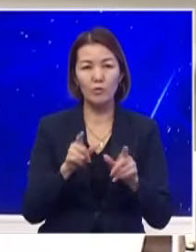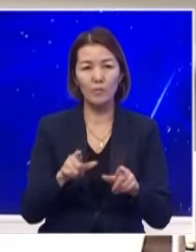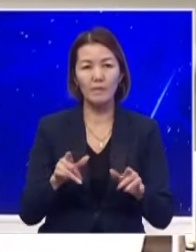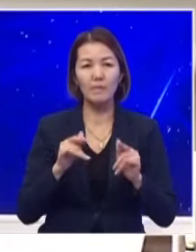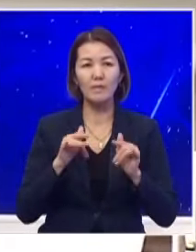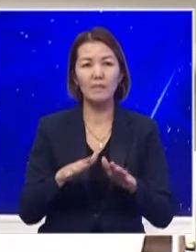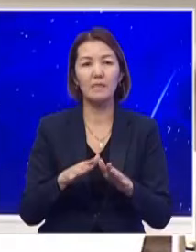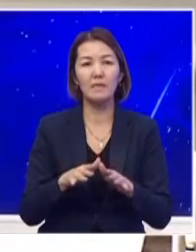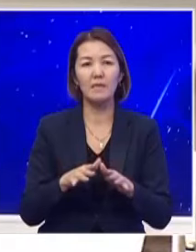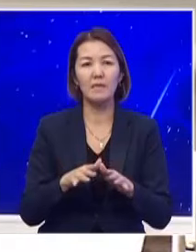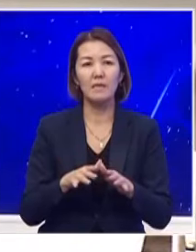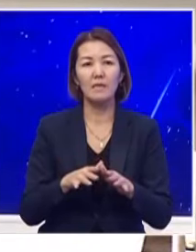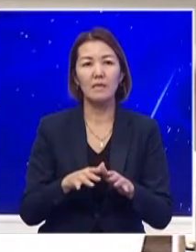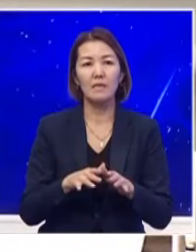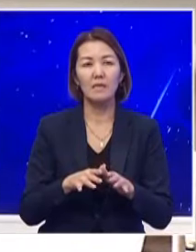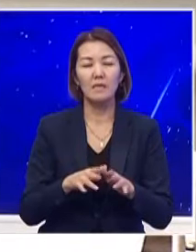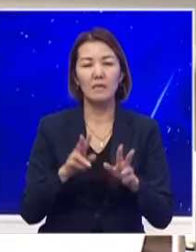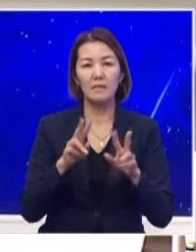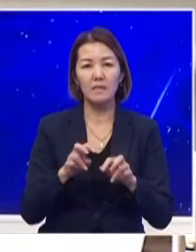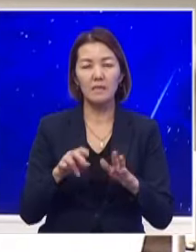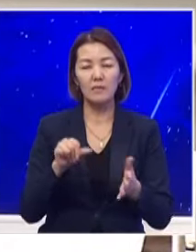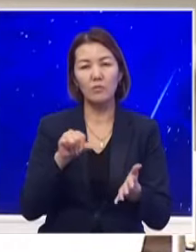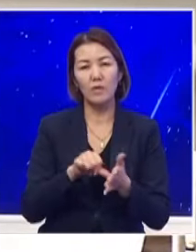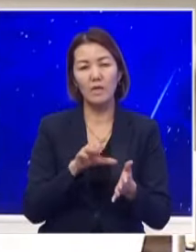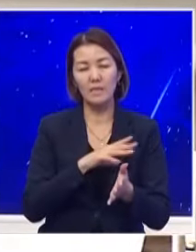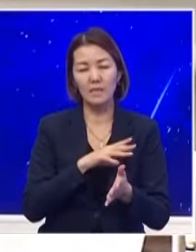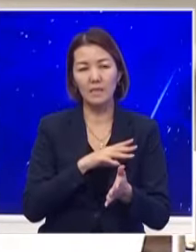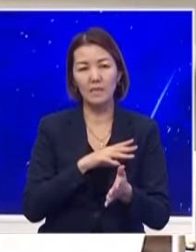істерге қарауына қатысты.